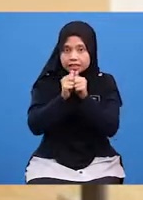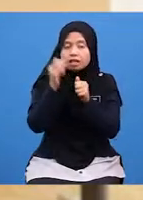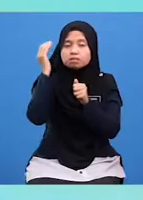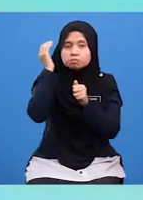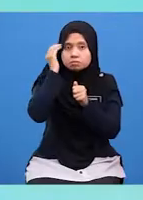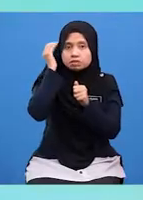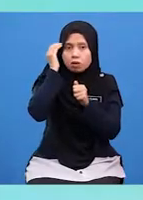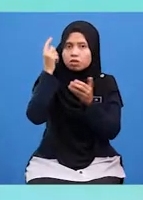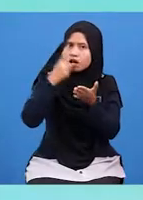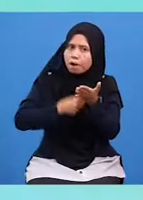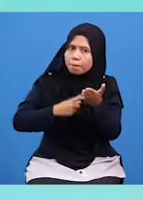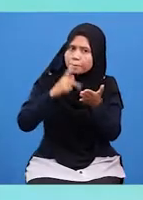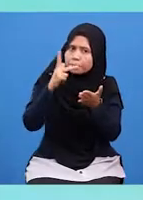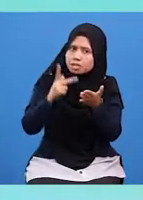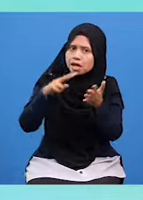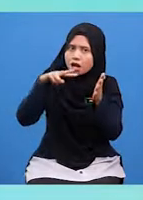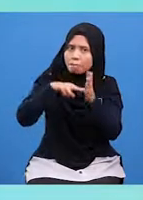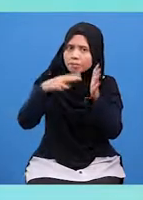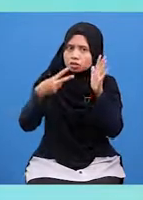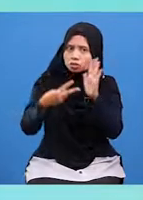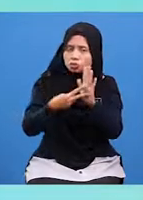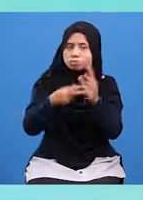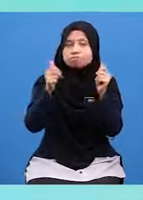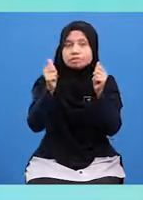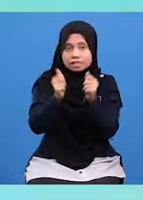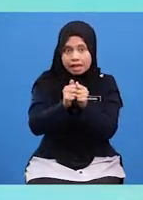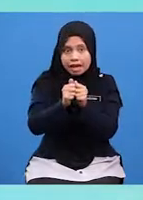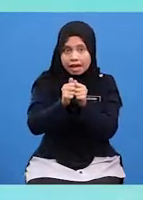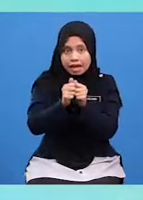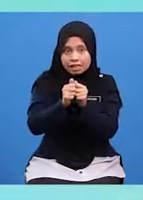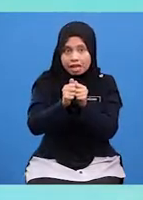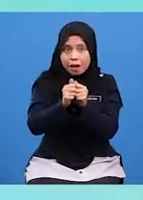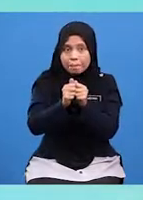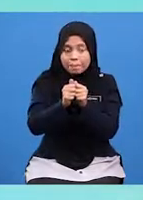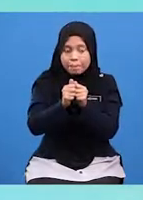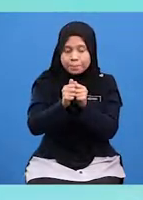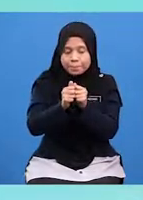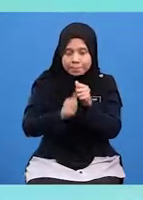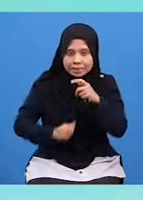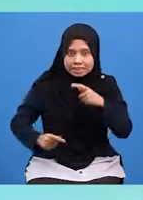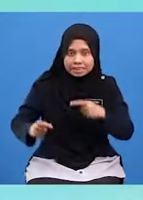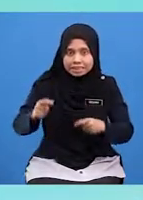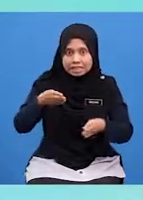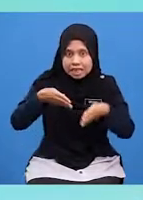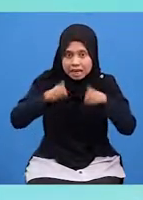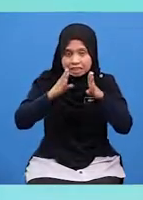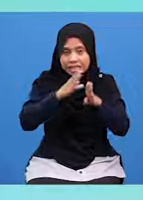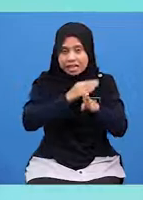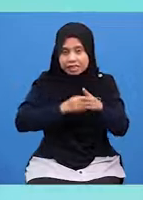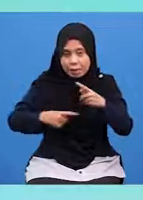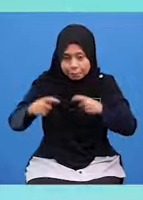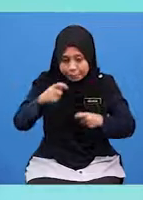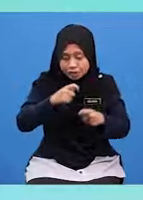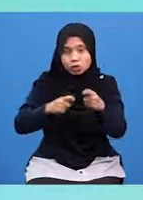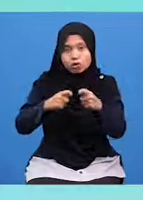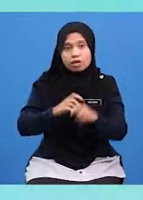mengetahui apakah yang dimaksudkan dengan penjelajahan dan penerokaan.